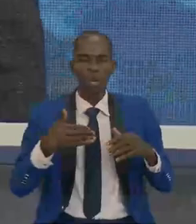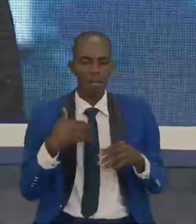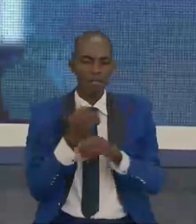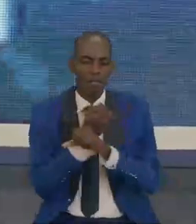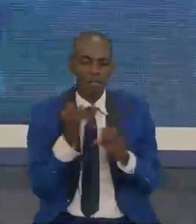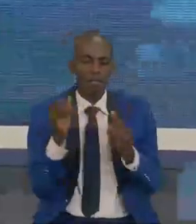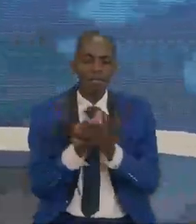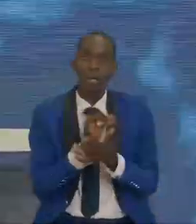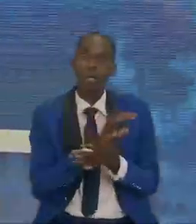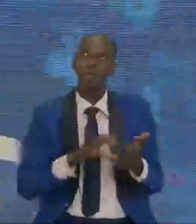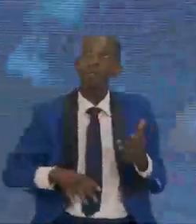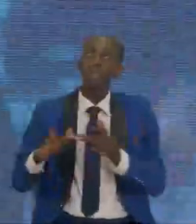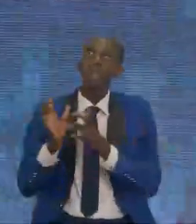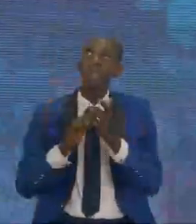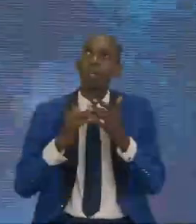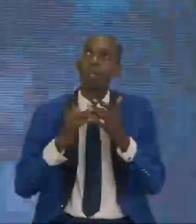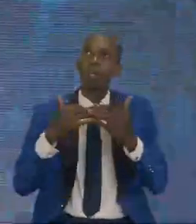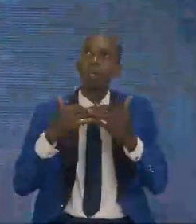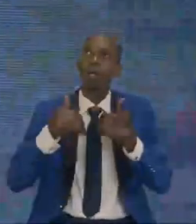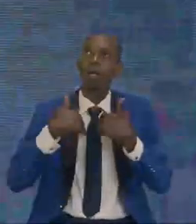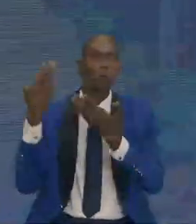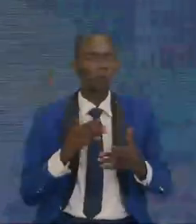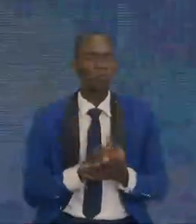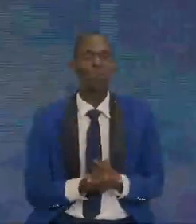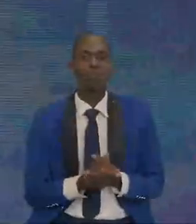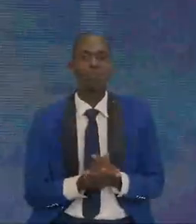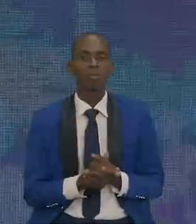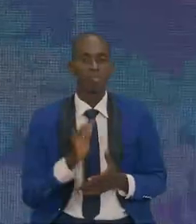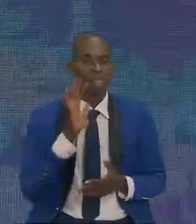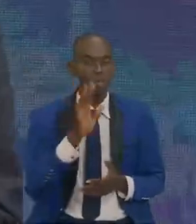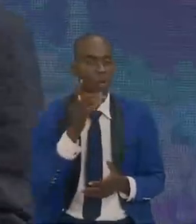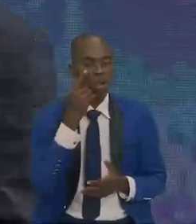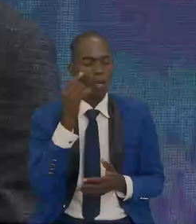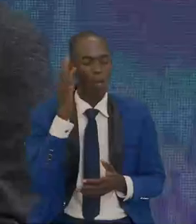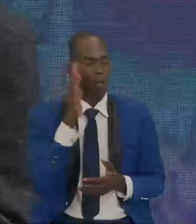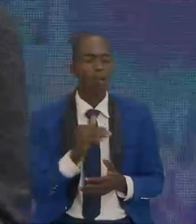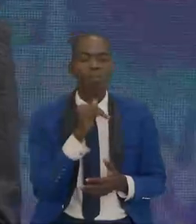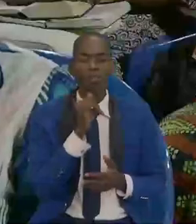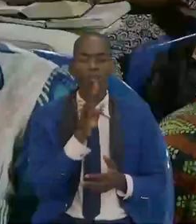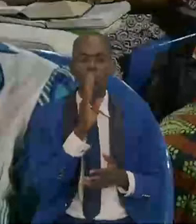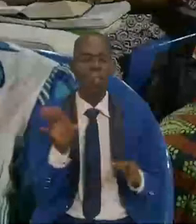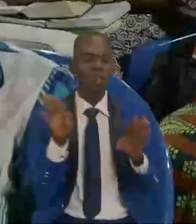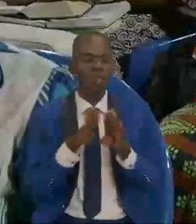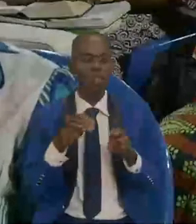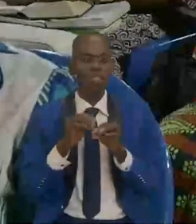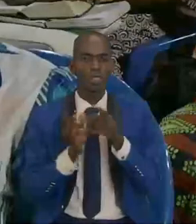tenus responsables de n'avoir pas reçu le salut que Christ a amené.